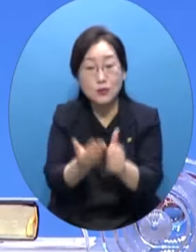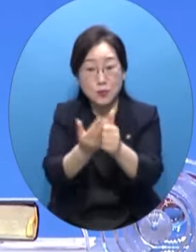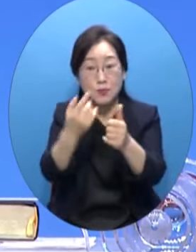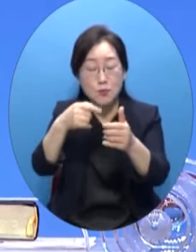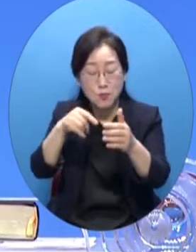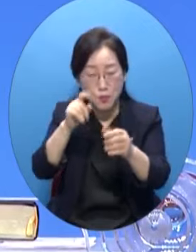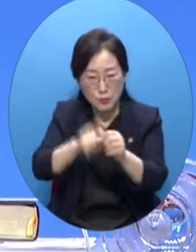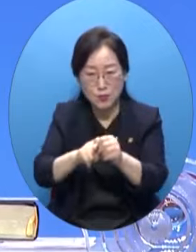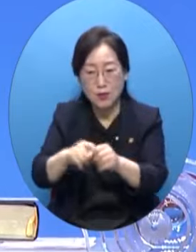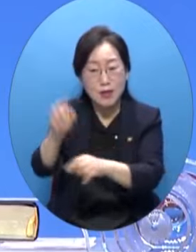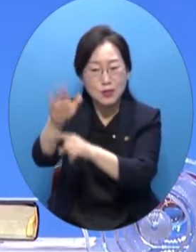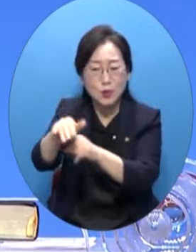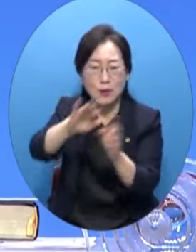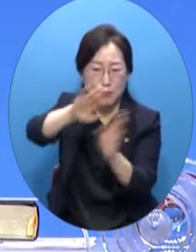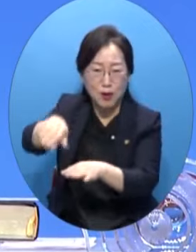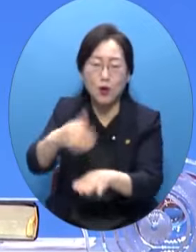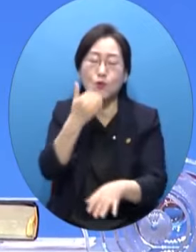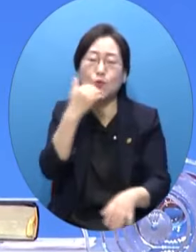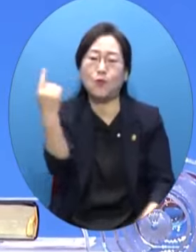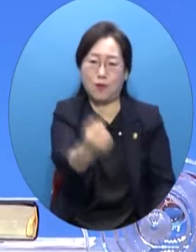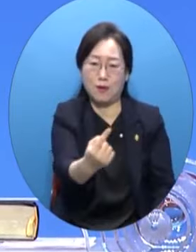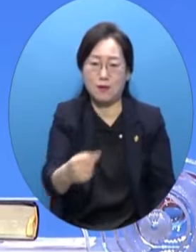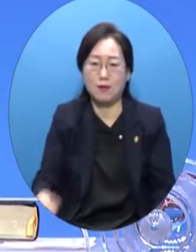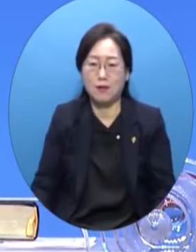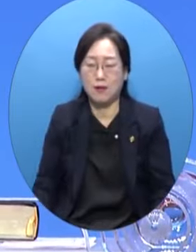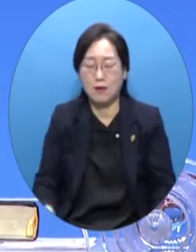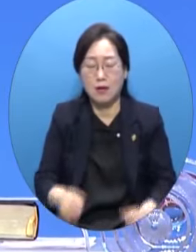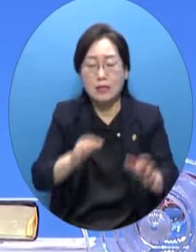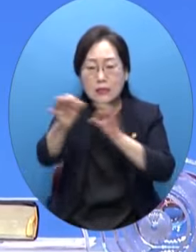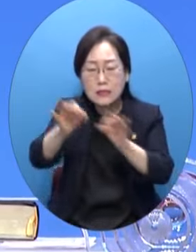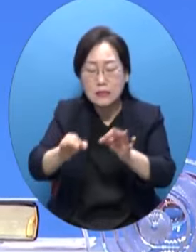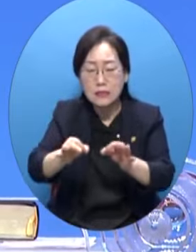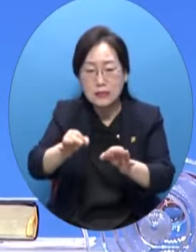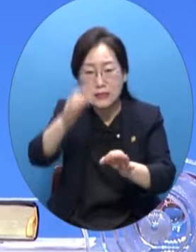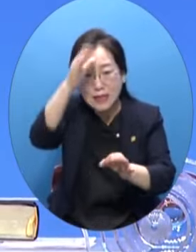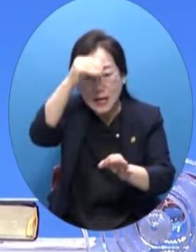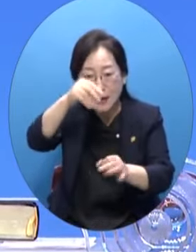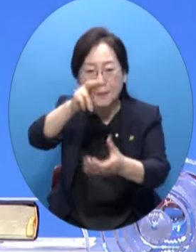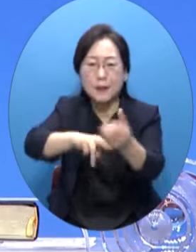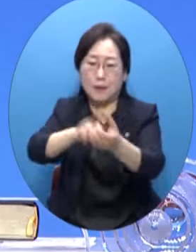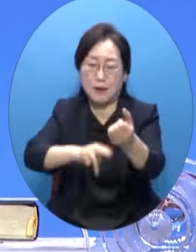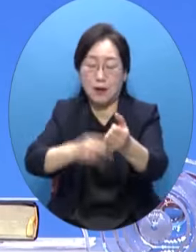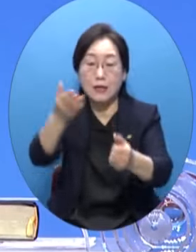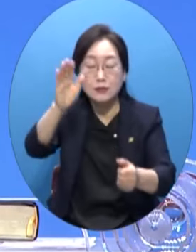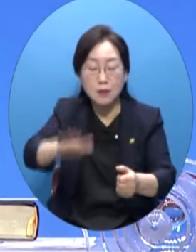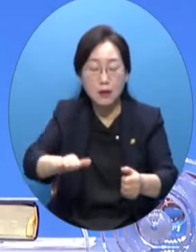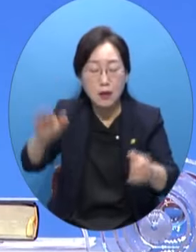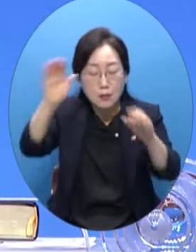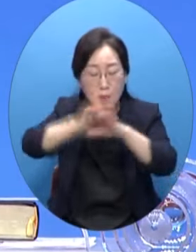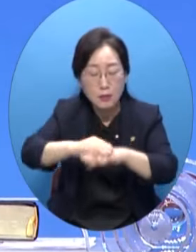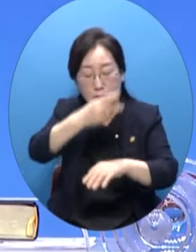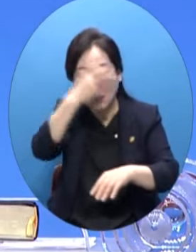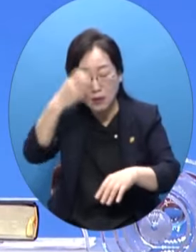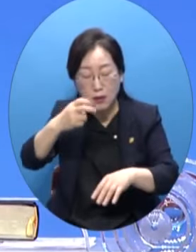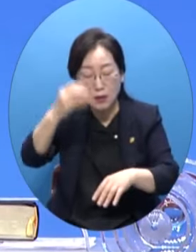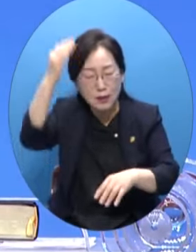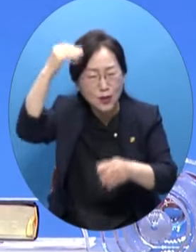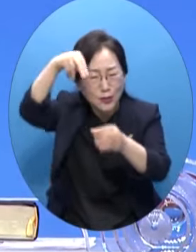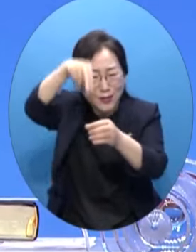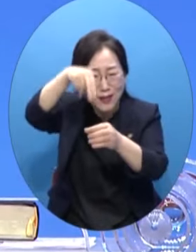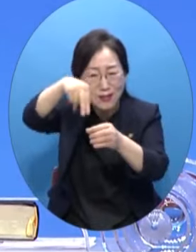시골에서 부모님 서울에 올라와서 노점상에서 닭을 팔고 있었는데 연탁가스 중도로 갑자기 부모님 생을 떠나게